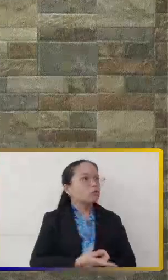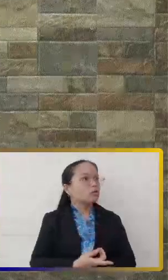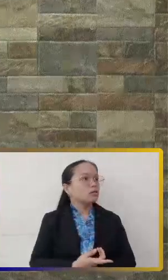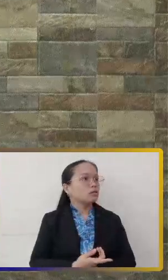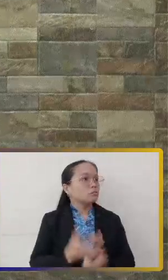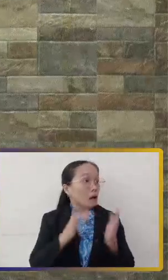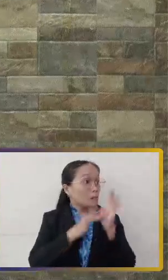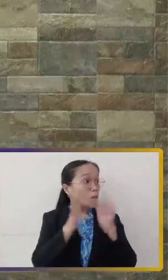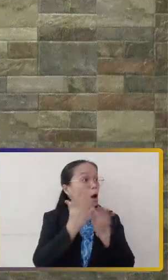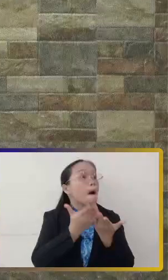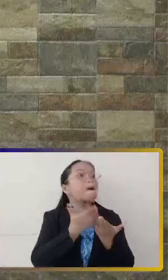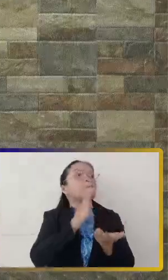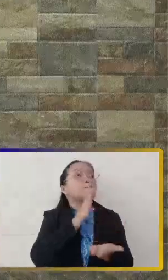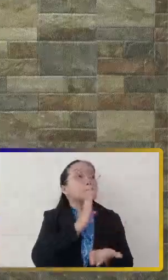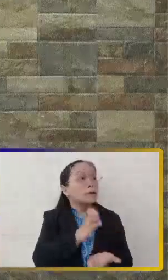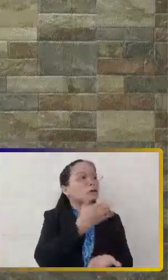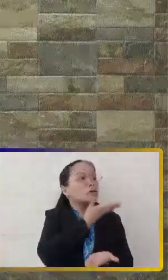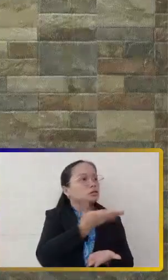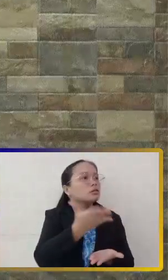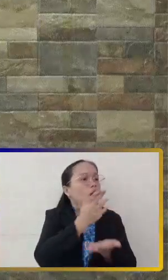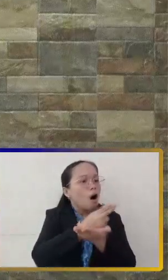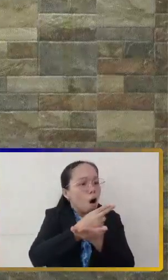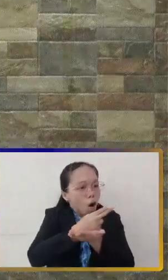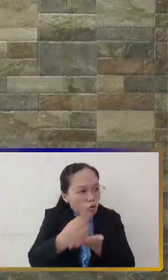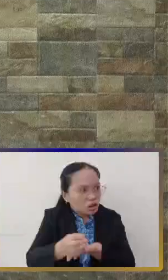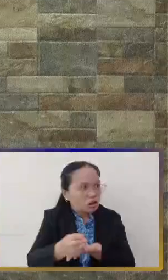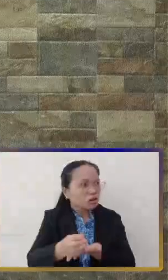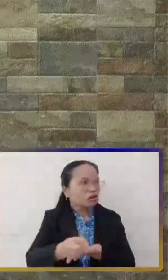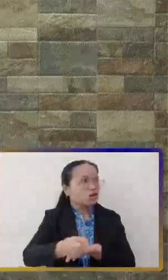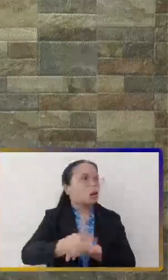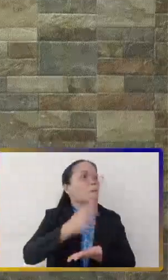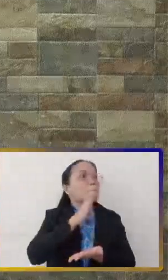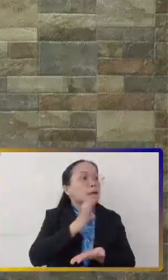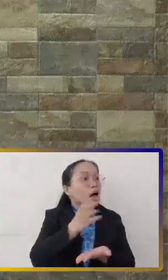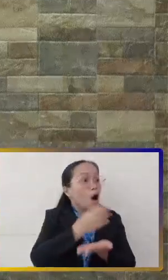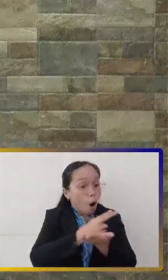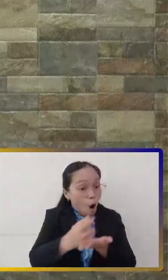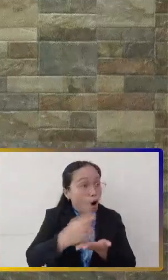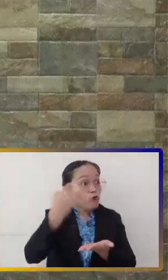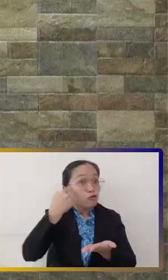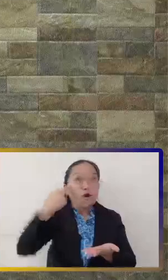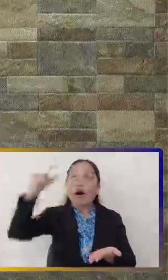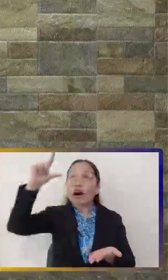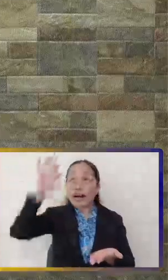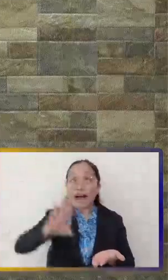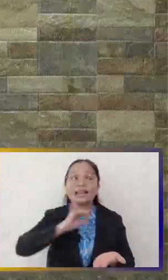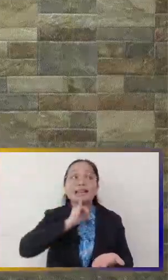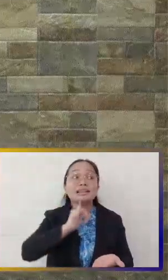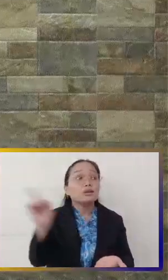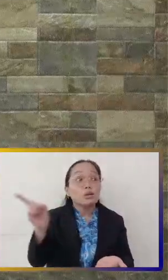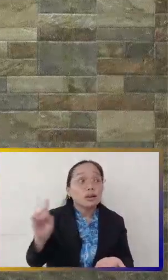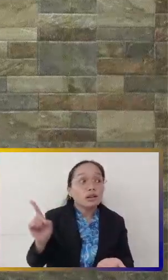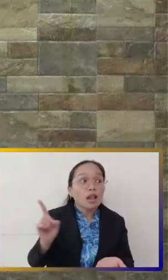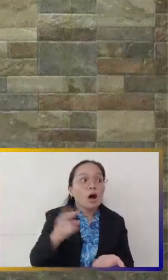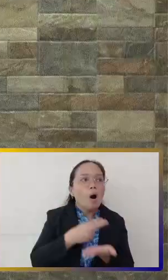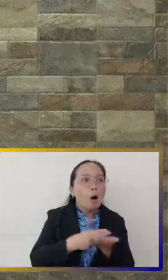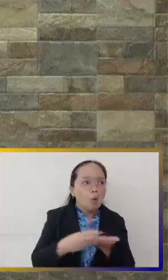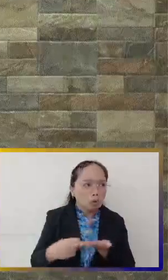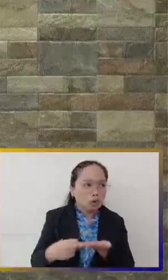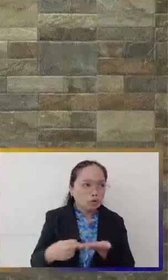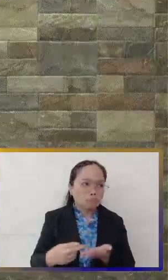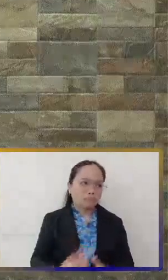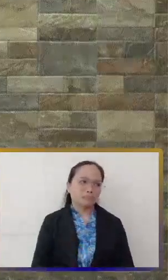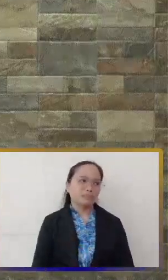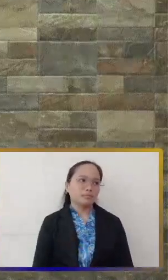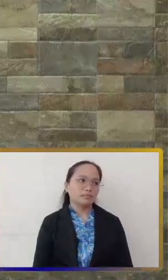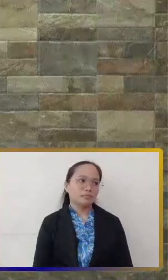holy. God said, be ye holy. God said, for I am what? Holy.